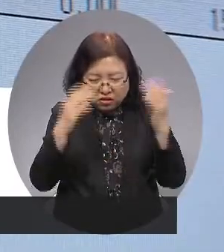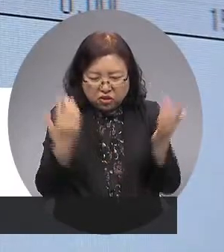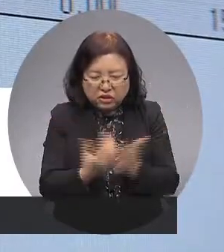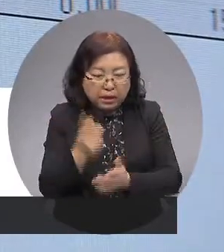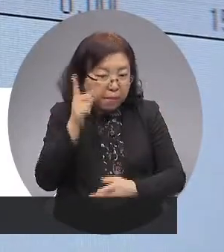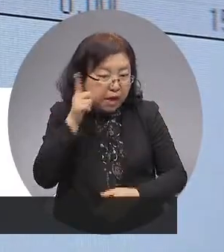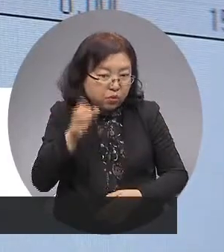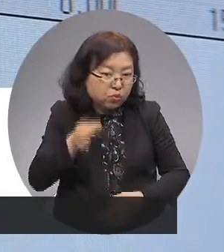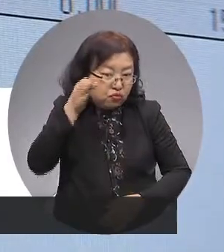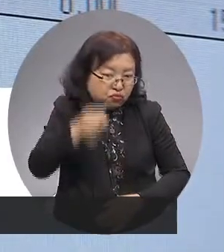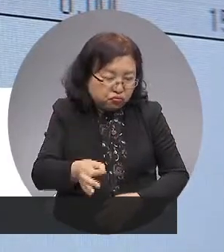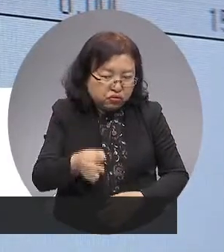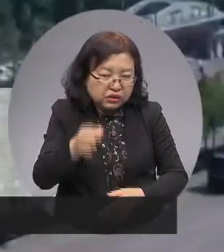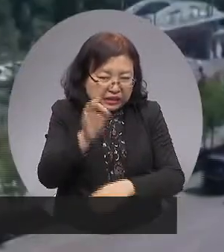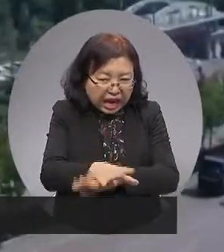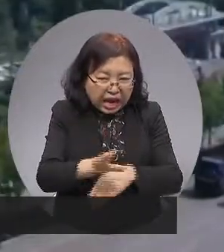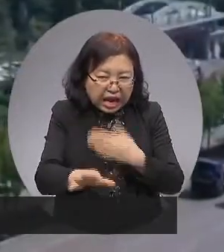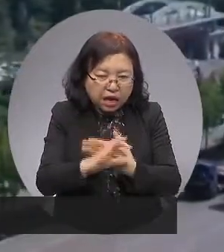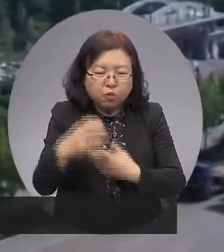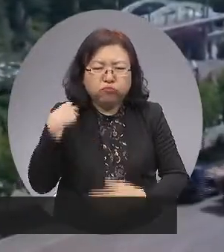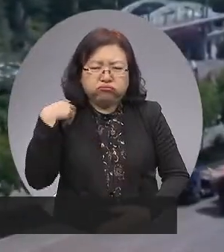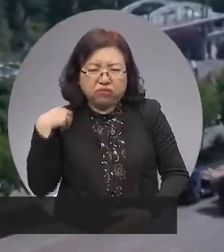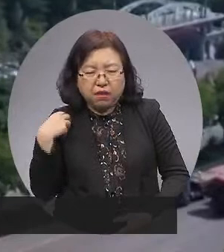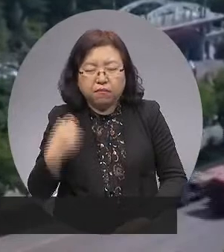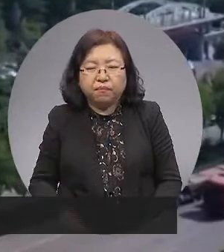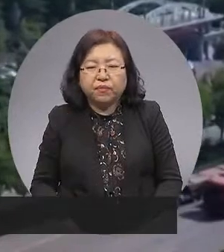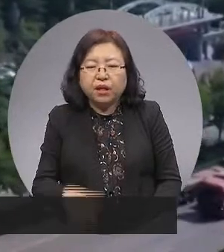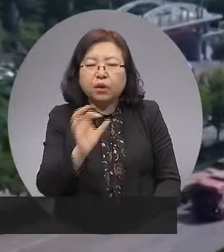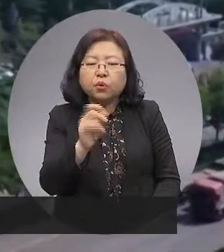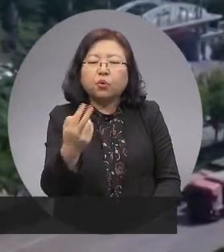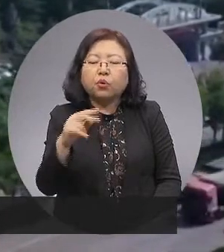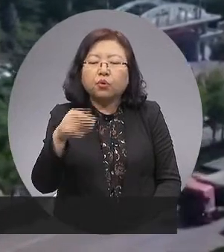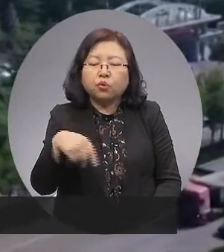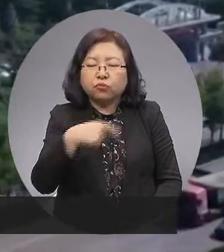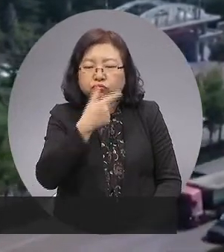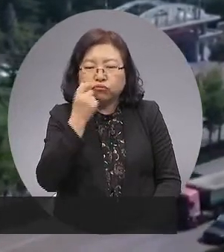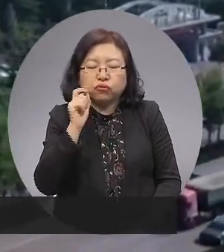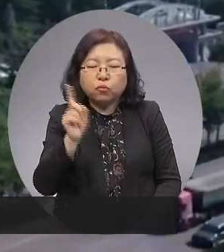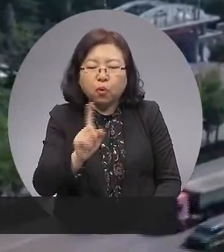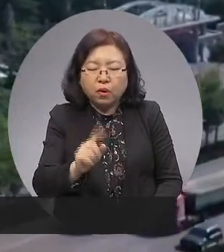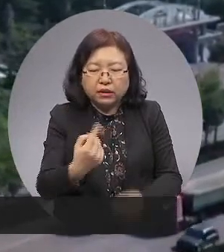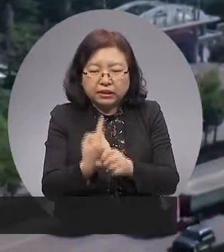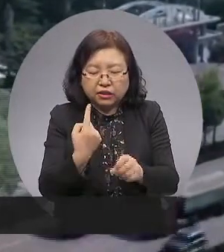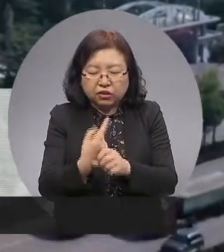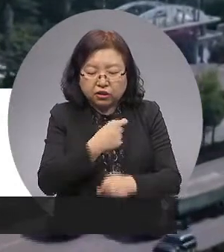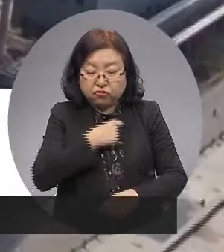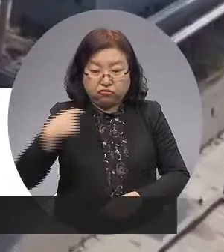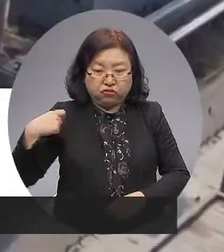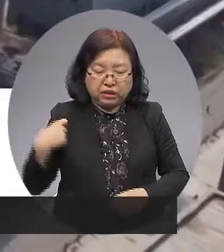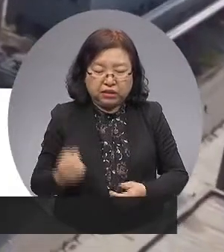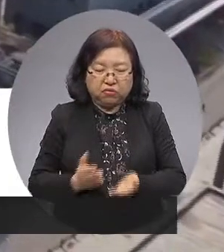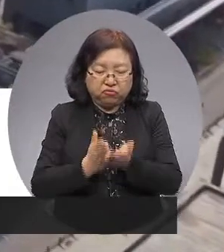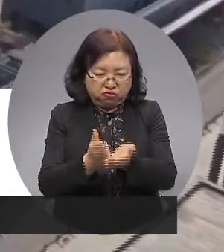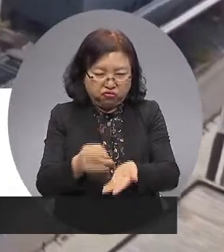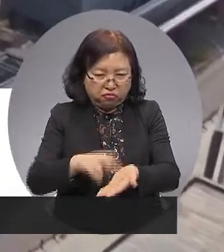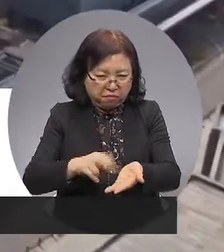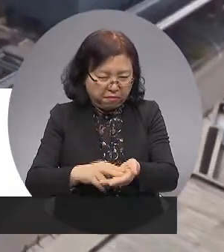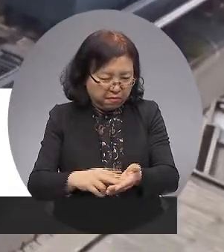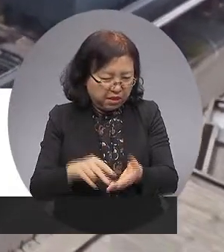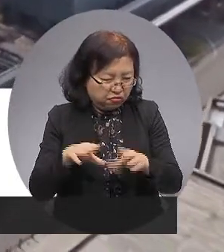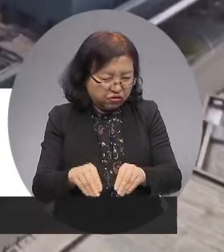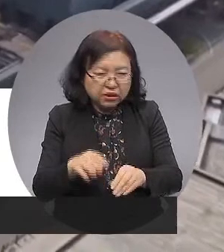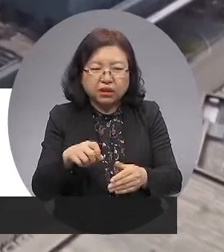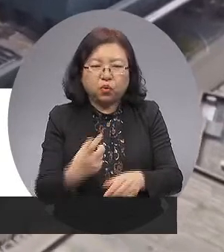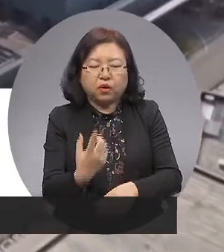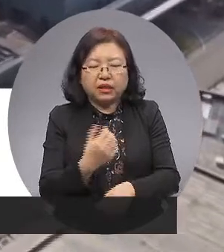좀 부담이 되실 것 같아요. 요소 부족 사태는 지난해 중국이 수출을 제한하면서 빚어졌는데 국내 비료